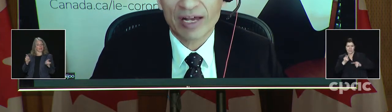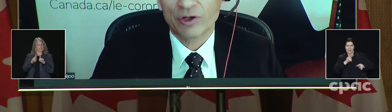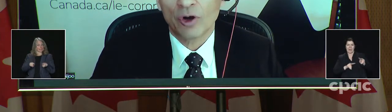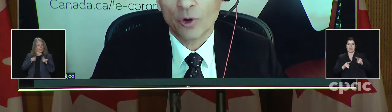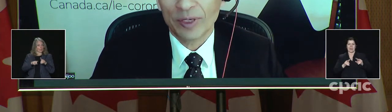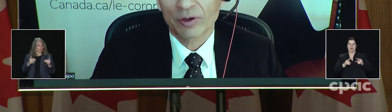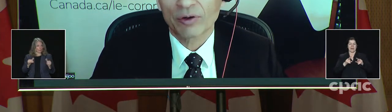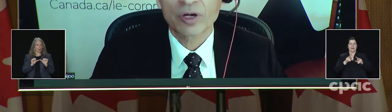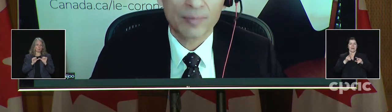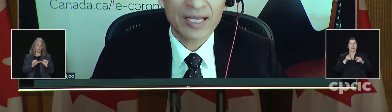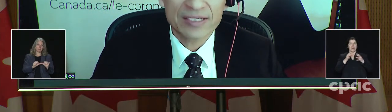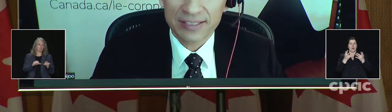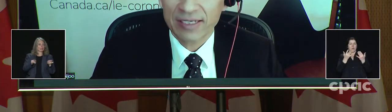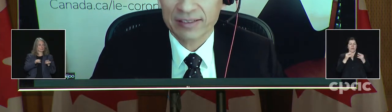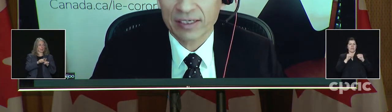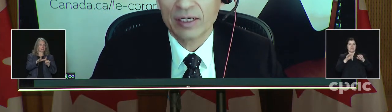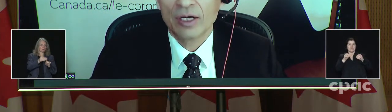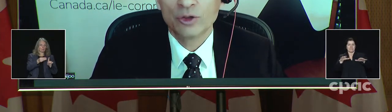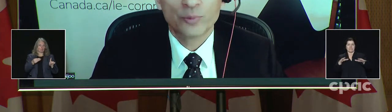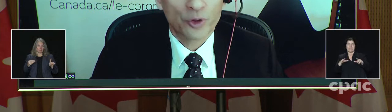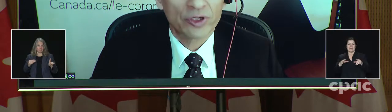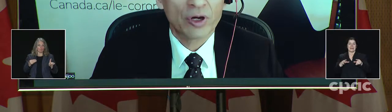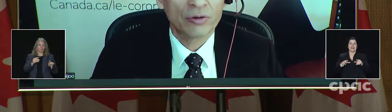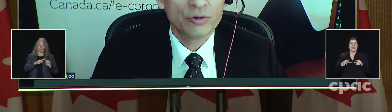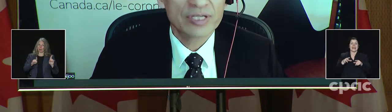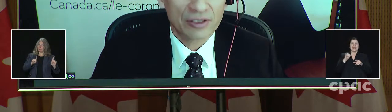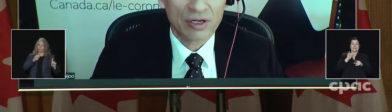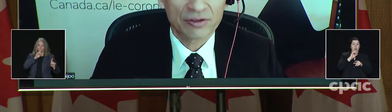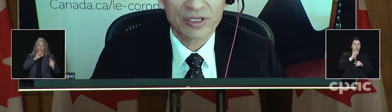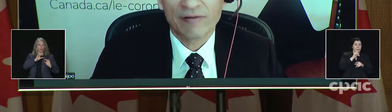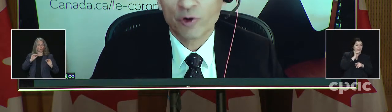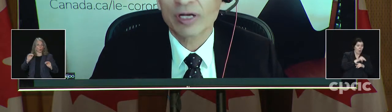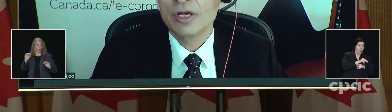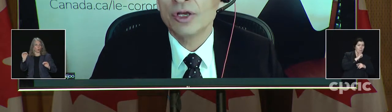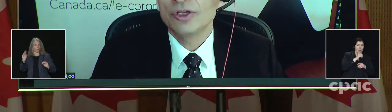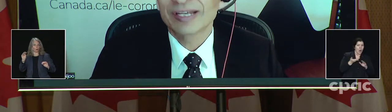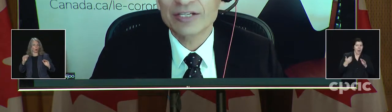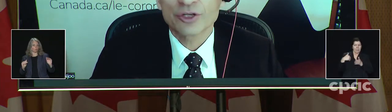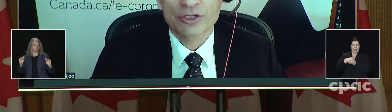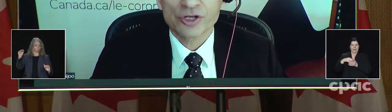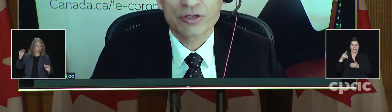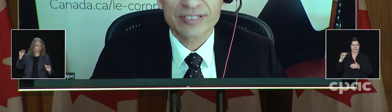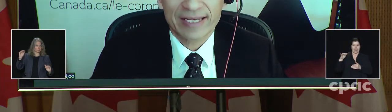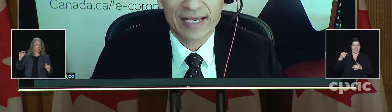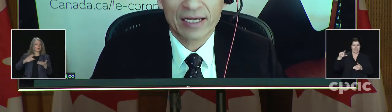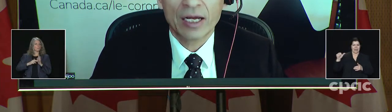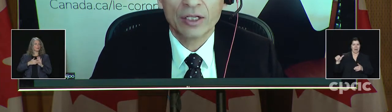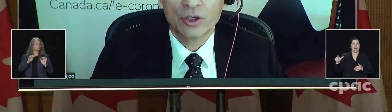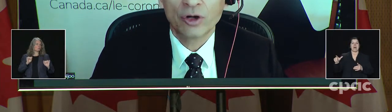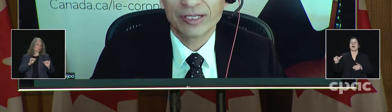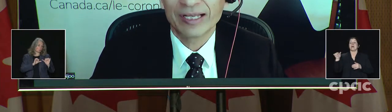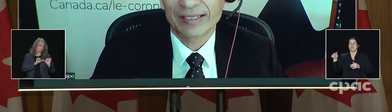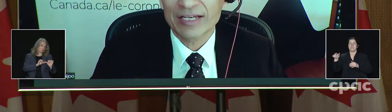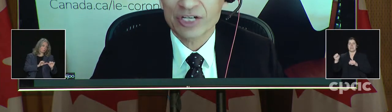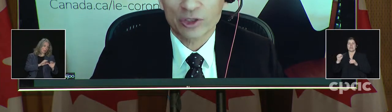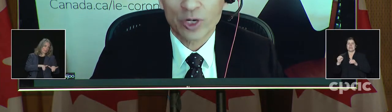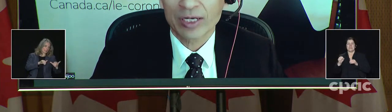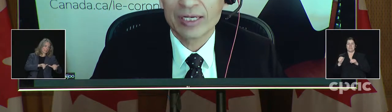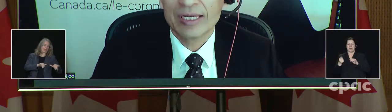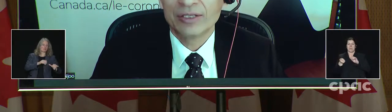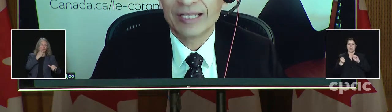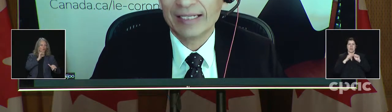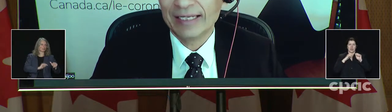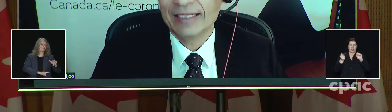que le variant Omicron remplace le Delta, nous pourrions nous attendre à voir une résurgence des cas le long de la